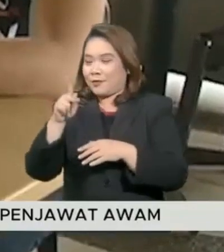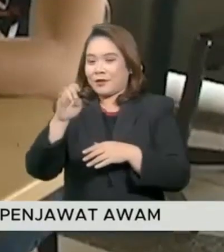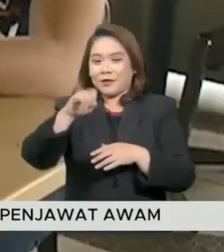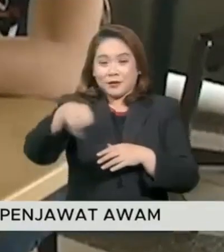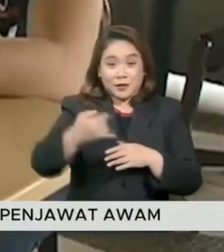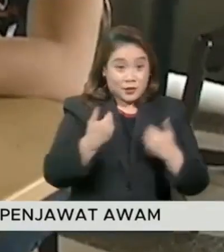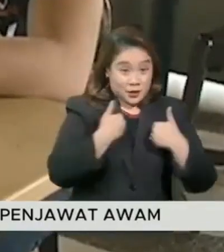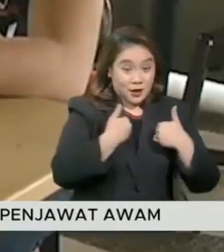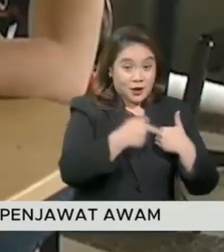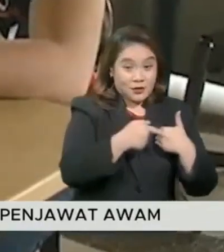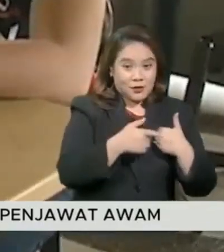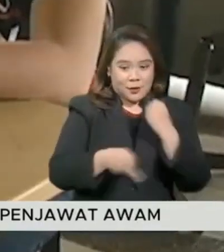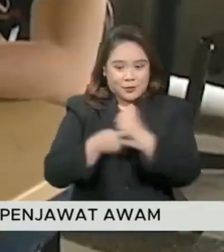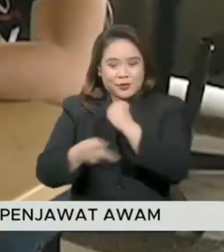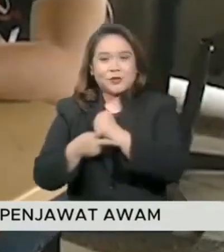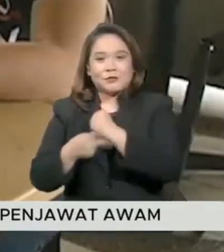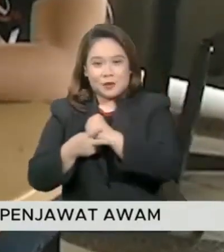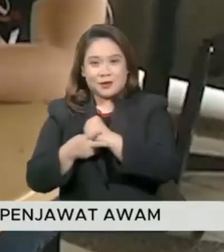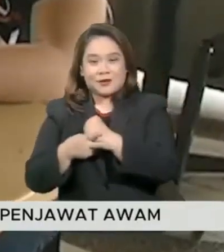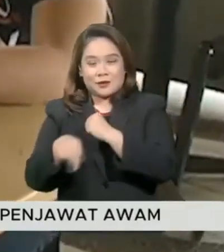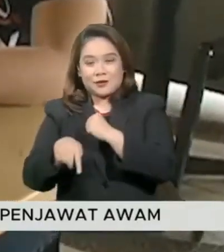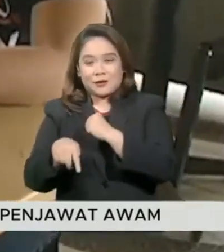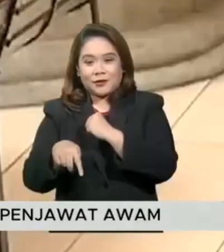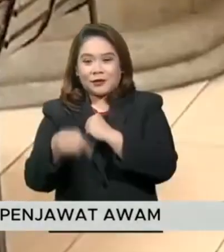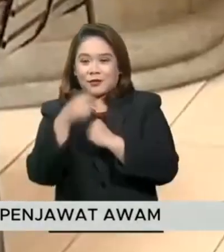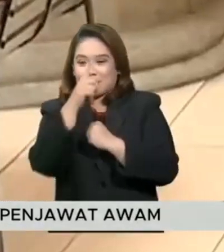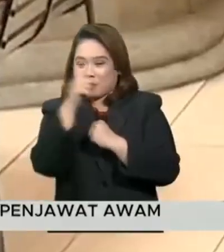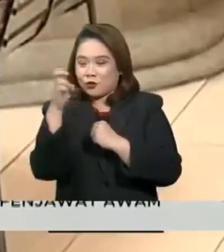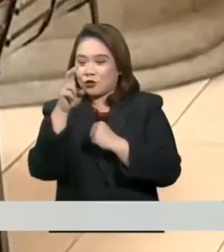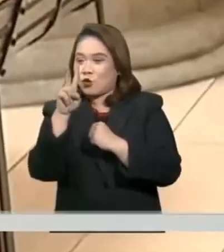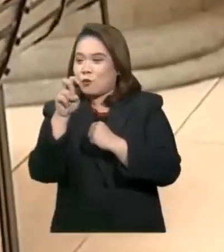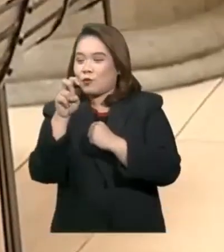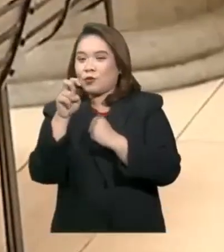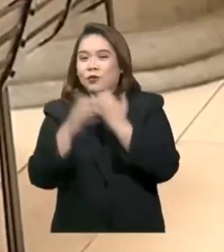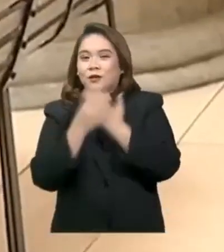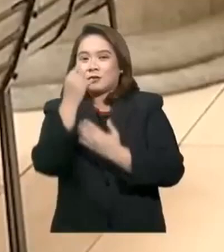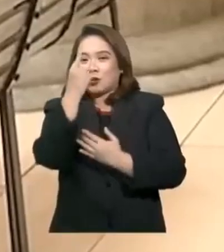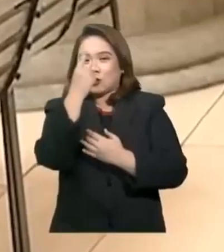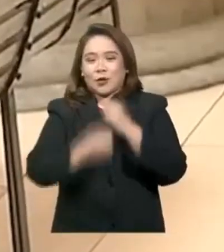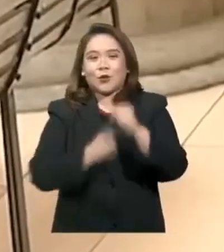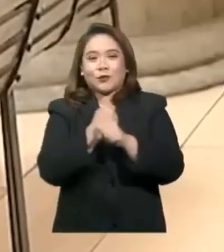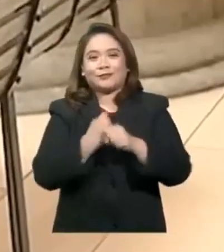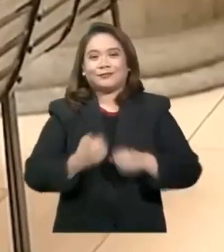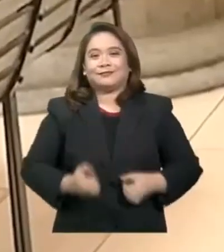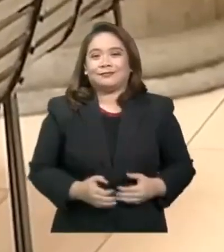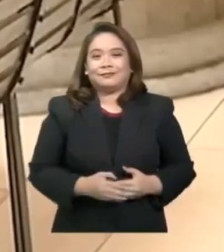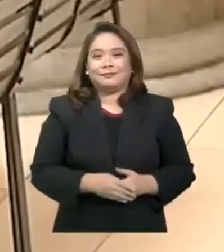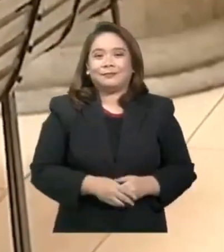dengan manfaat penjimatan prikis puspad sebanyak 120 Ringgit setahun